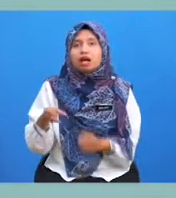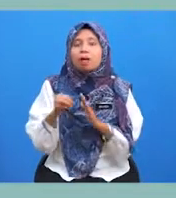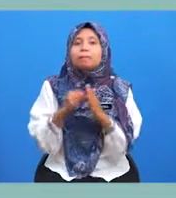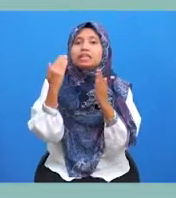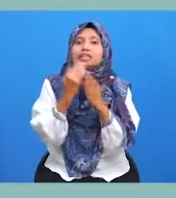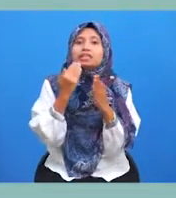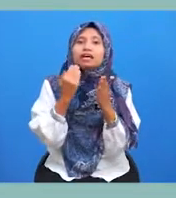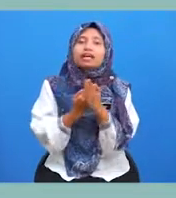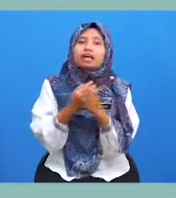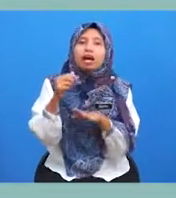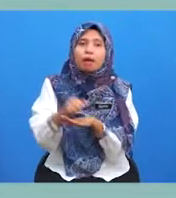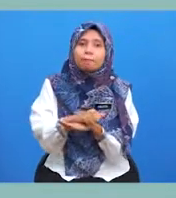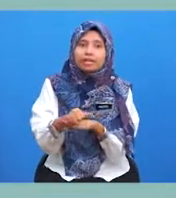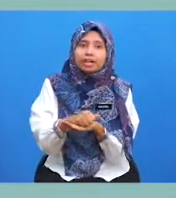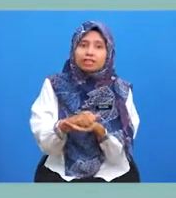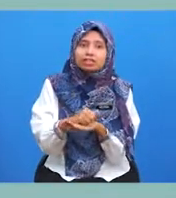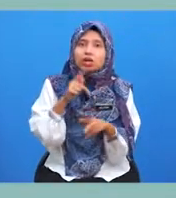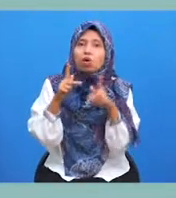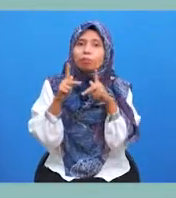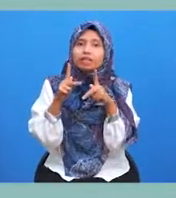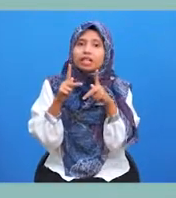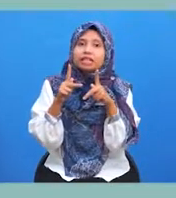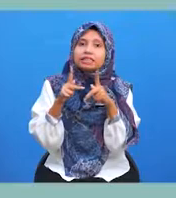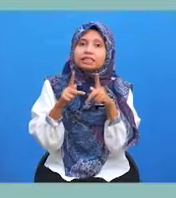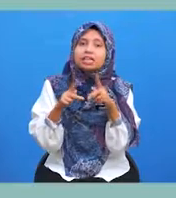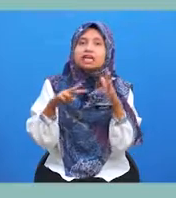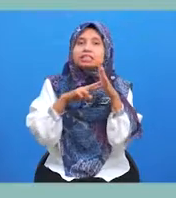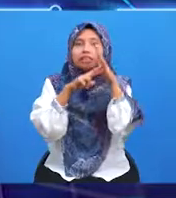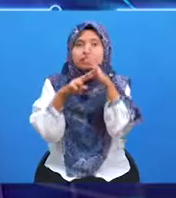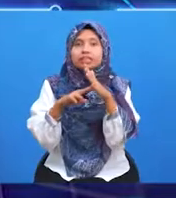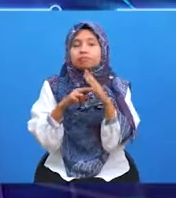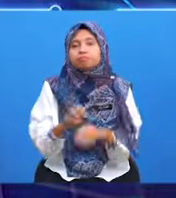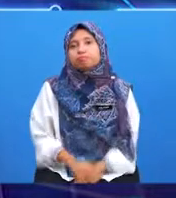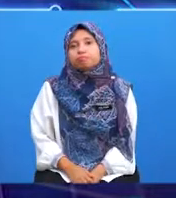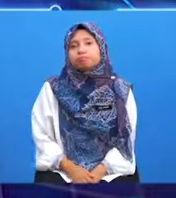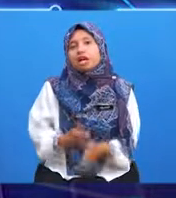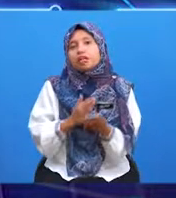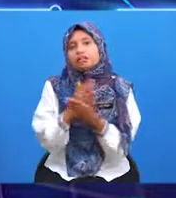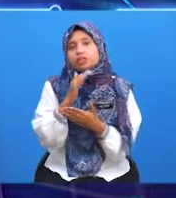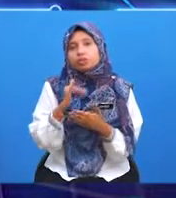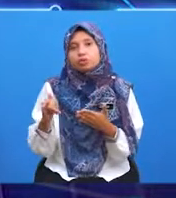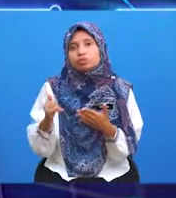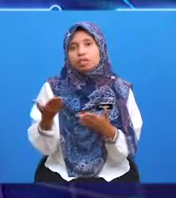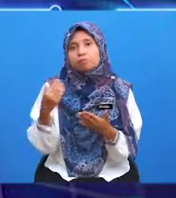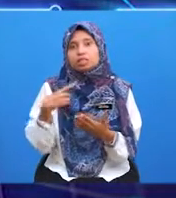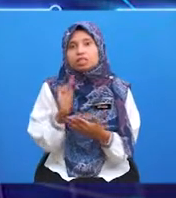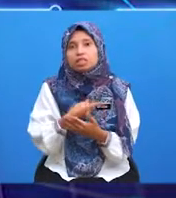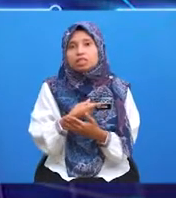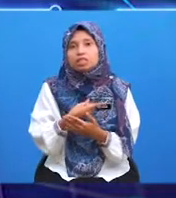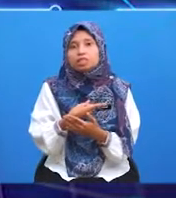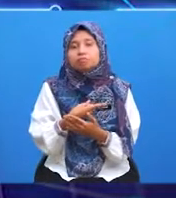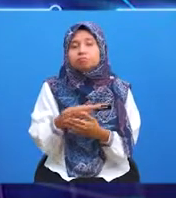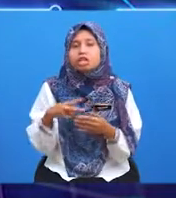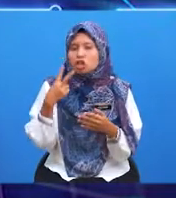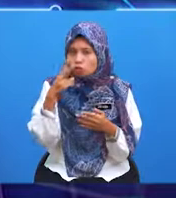menyenaraikan aplikasi komunikasi satelit. Seterusnya, mari kita